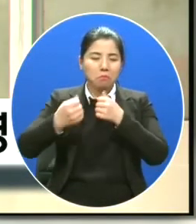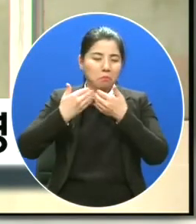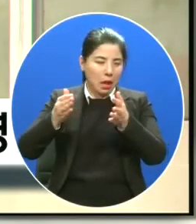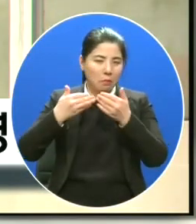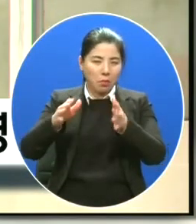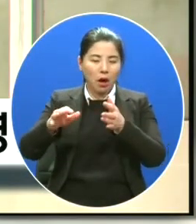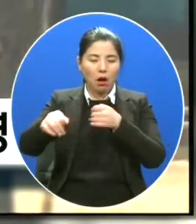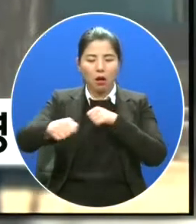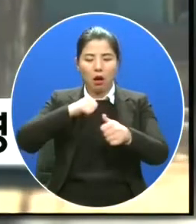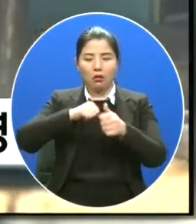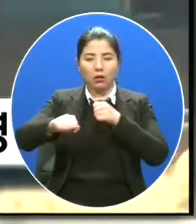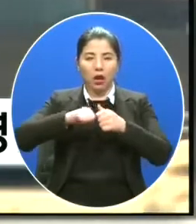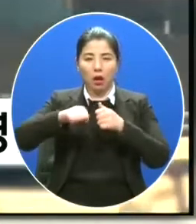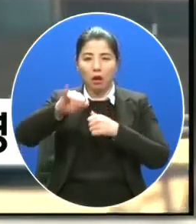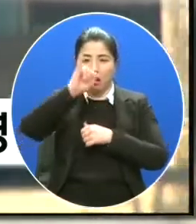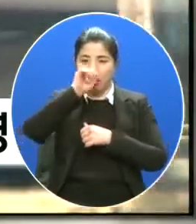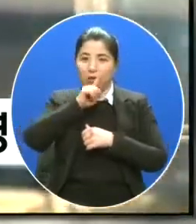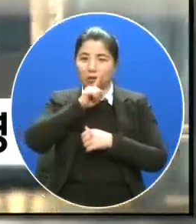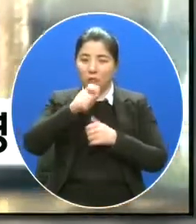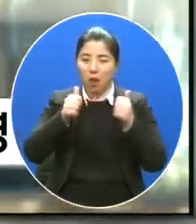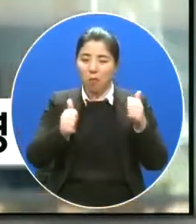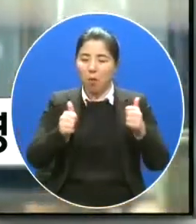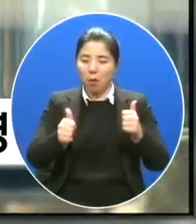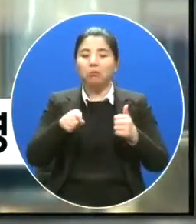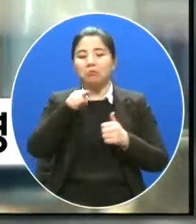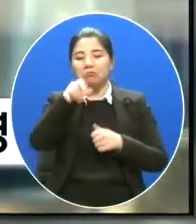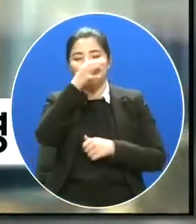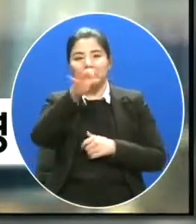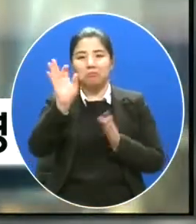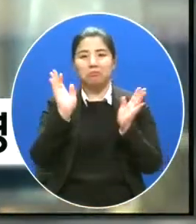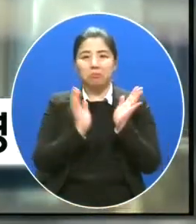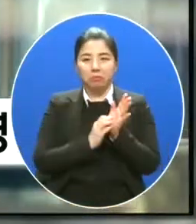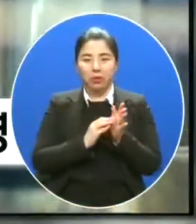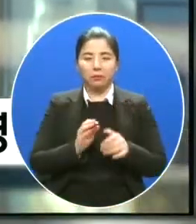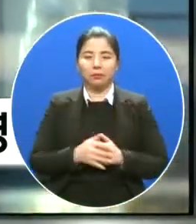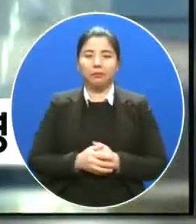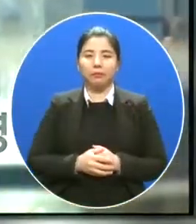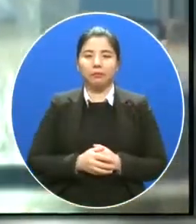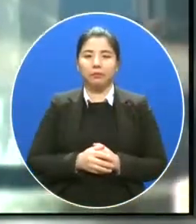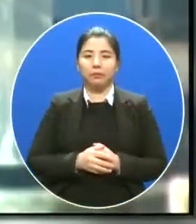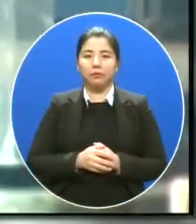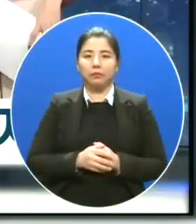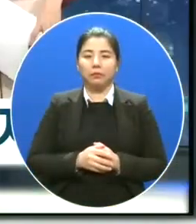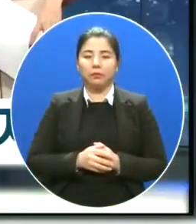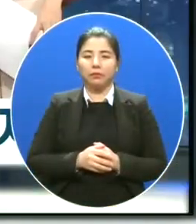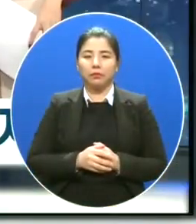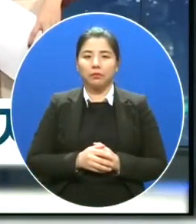등 학대 행위가 있었다는 사실이 법원에서 인정되었기 때문입니다.